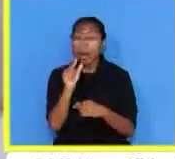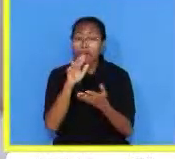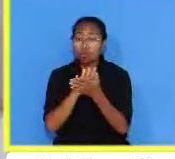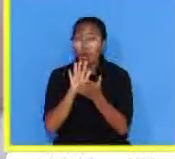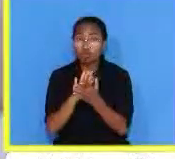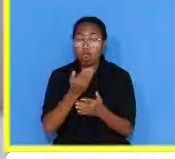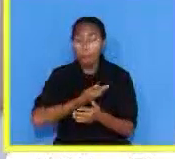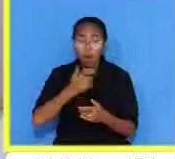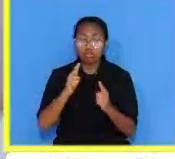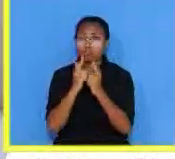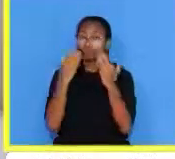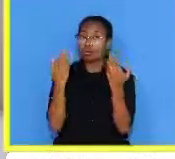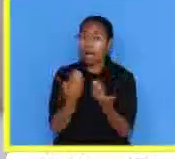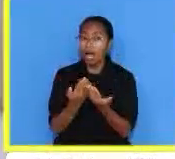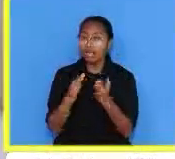jadi